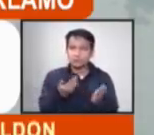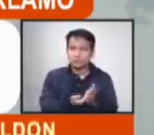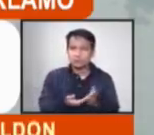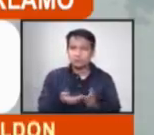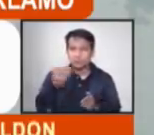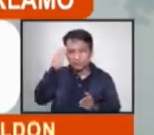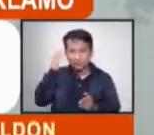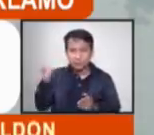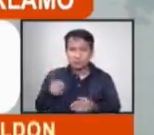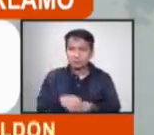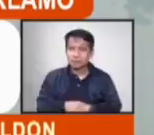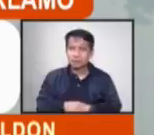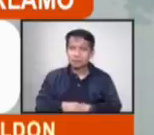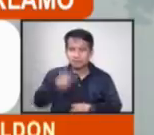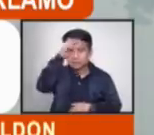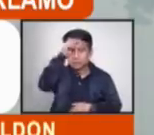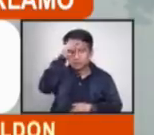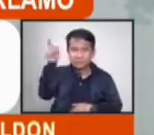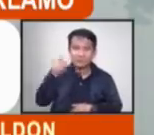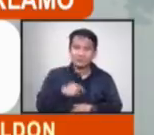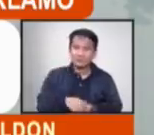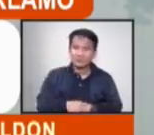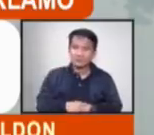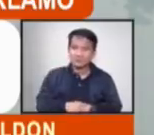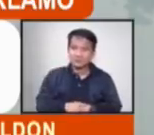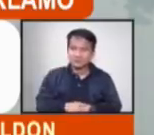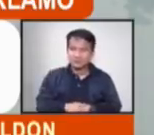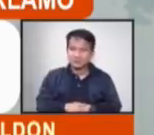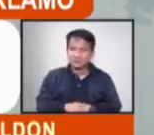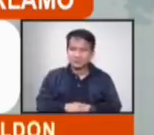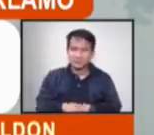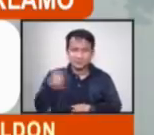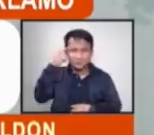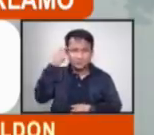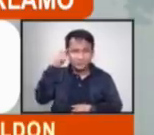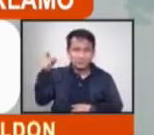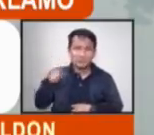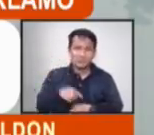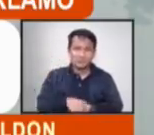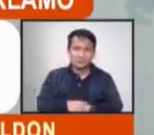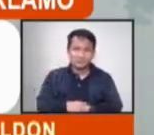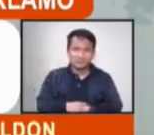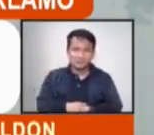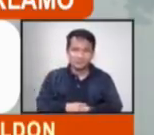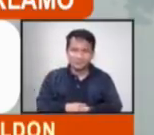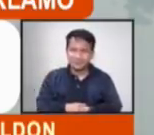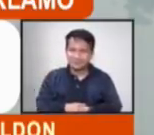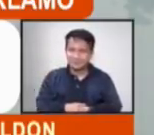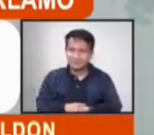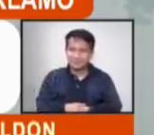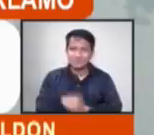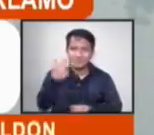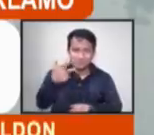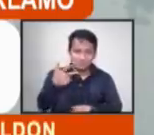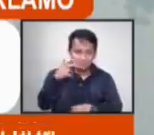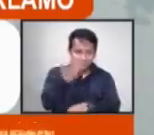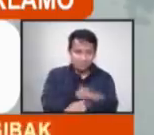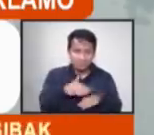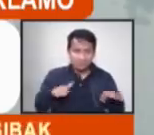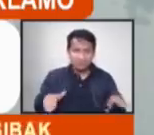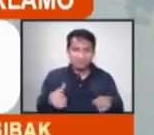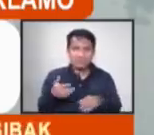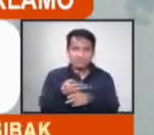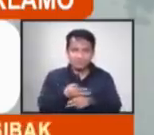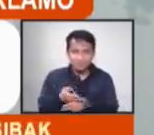Alam mo ba? Alam mo ba kung ano yung ano? Sobra ka. Mag-isip ka nga mabuti? O, sige na, ikaw mag-isip mabuti. Tatlong anak mo, babayaan